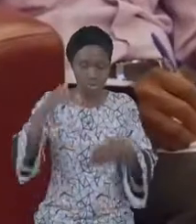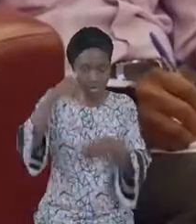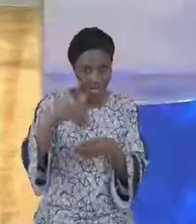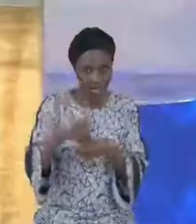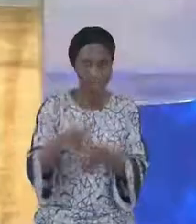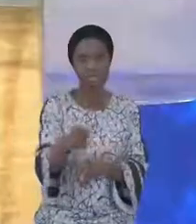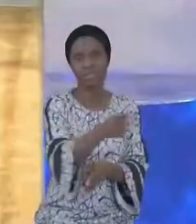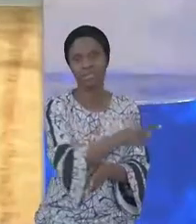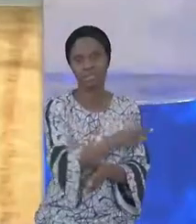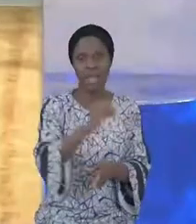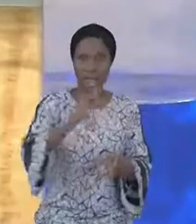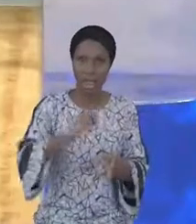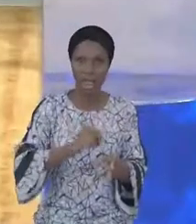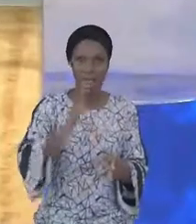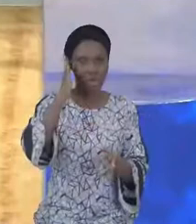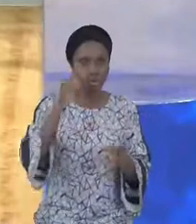j'habiterai.